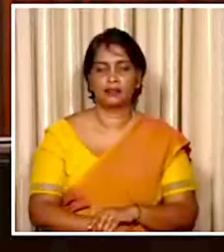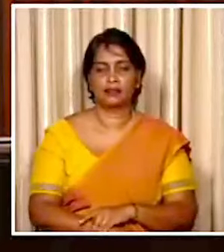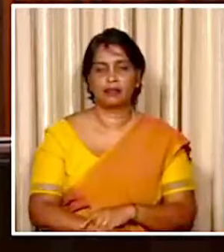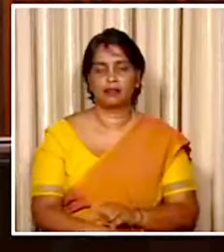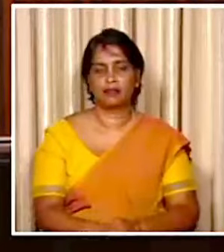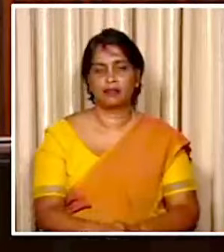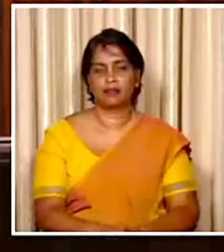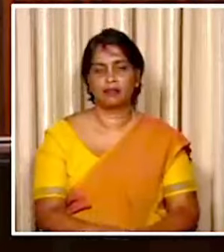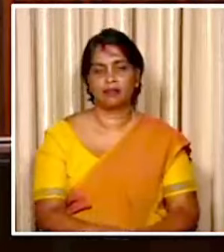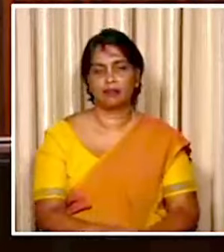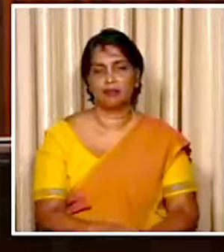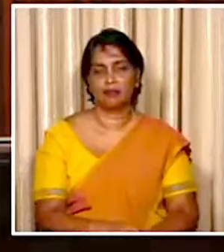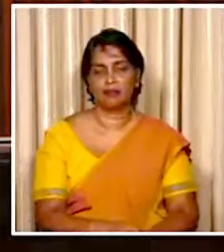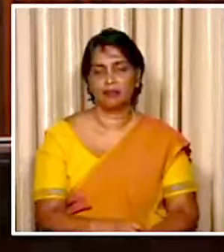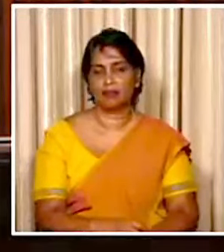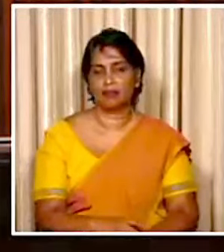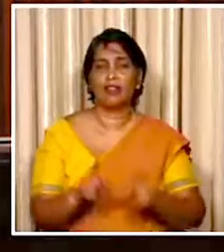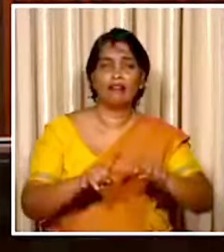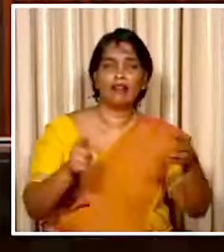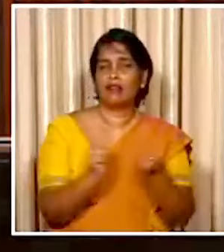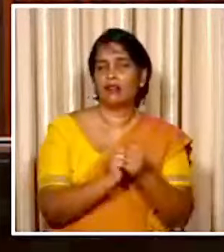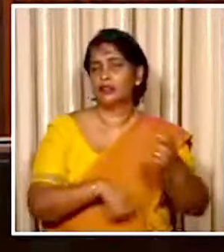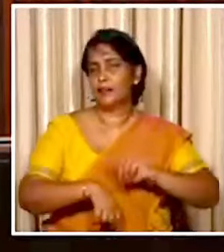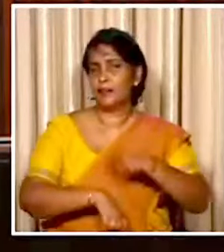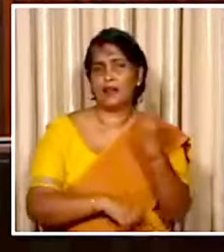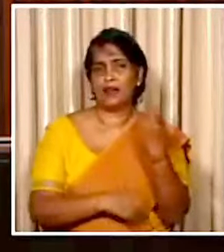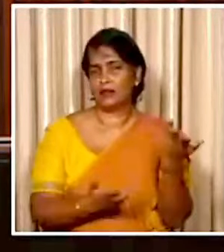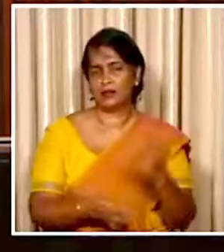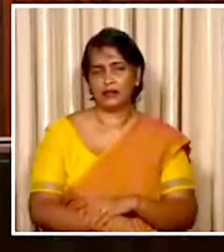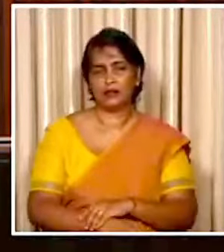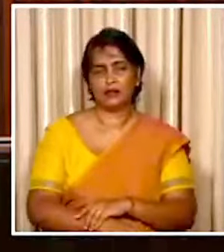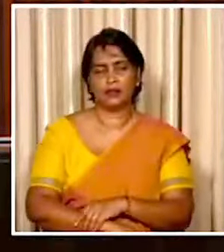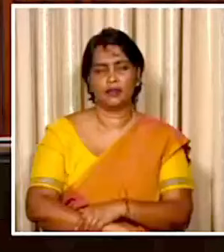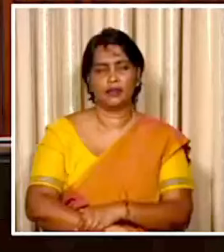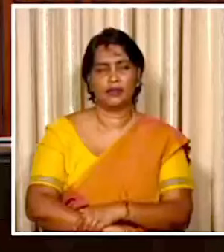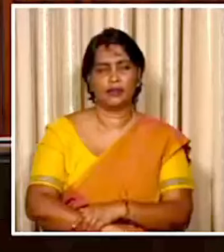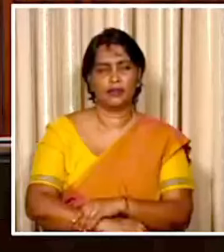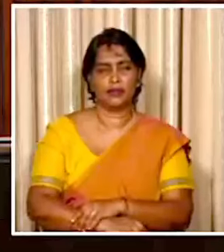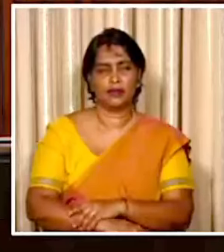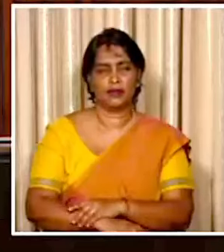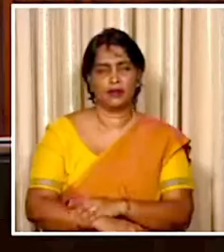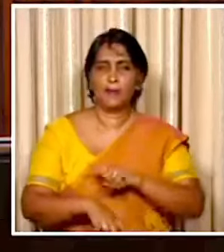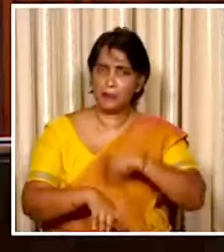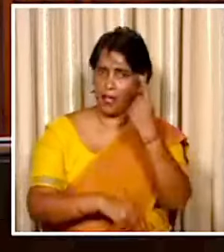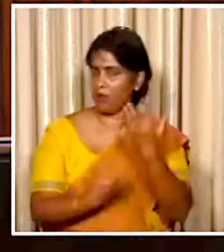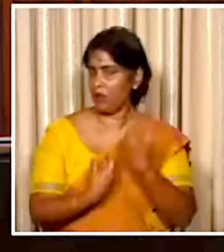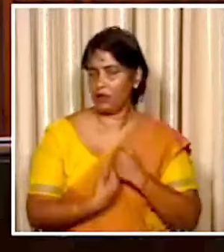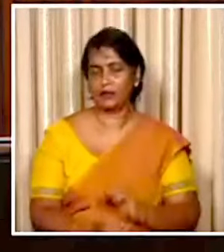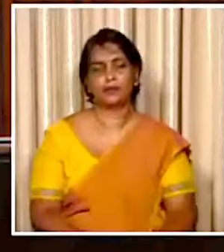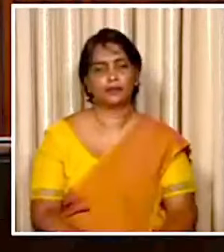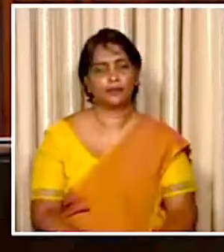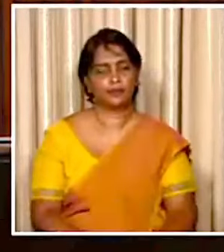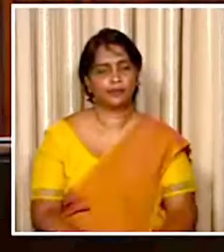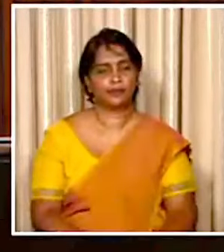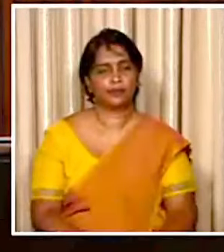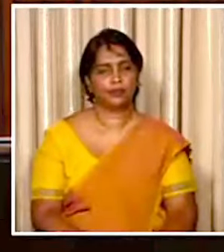කරනවනේ මේ වෙන් කරව පැය ඒකනේ මේ තියෙන ප්‍රශ්නේ නෝ හරි දැන් කරගෙන යන්න පන්න බෝ අපිට පැයක් ඕන හරි ඉතින් ඉක්මනට කරගෙන යන්න ඒ